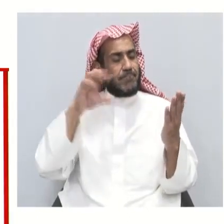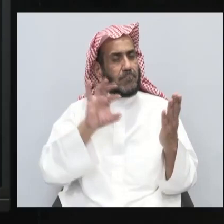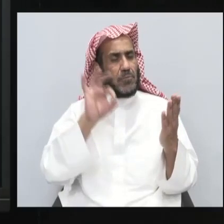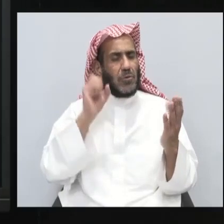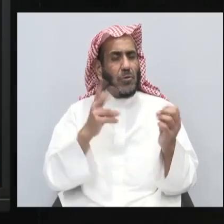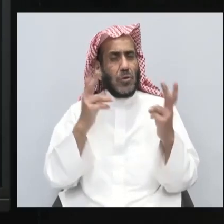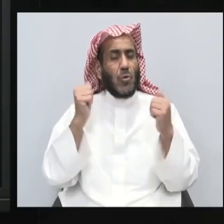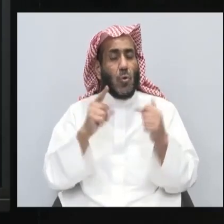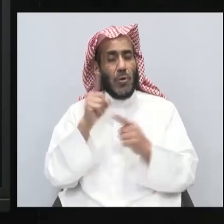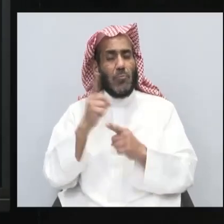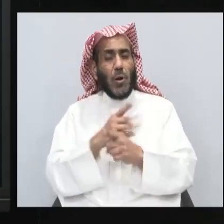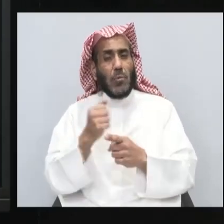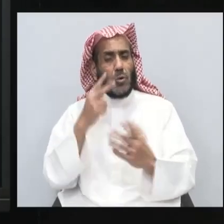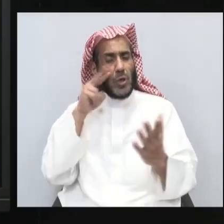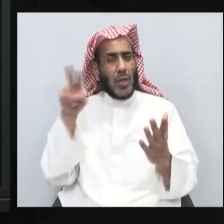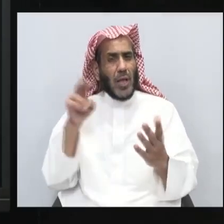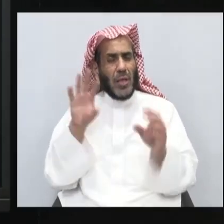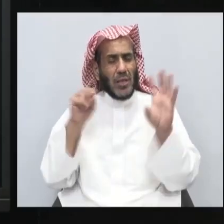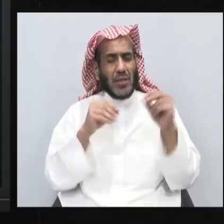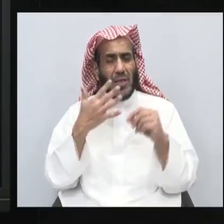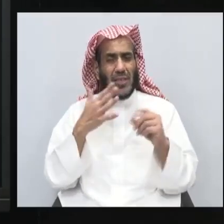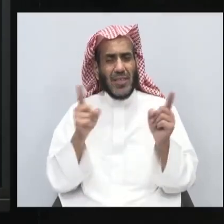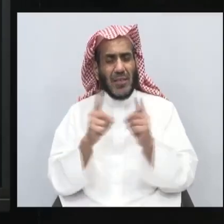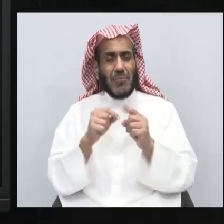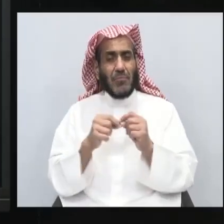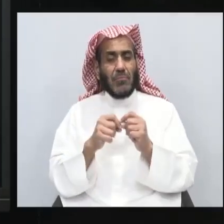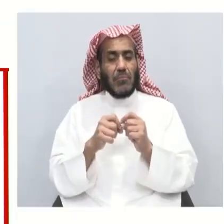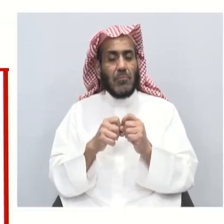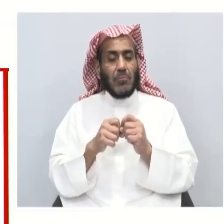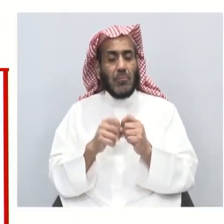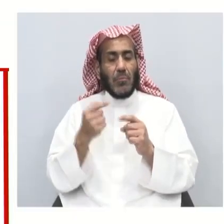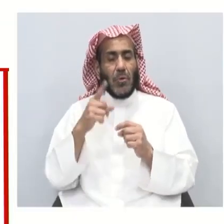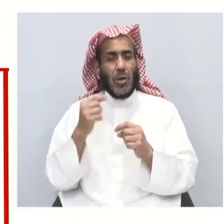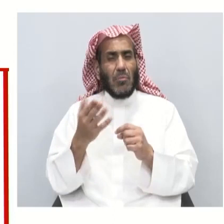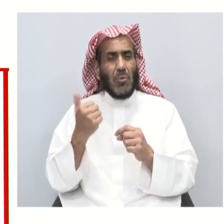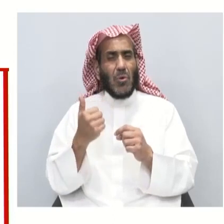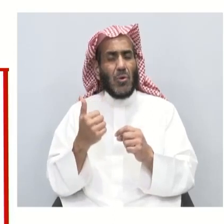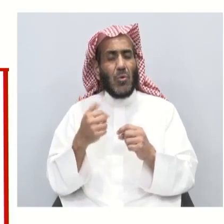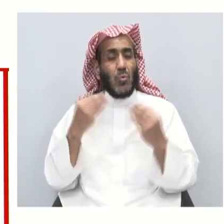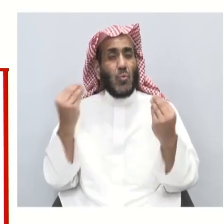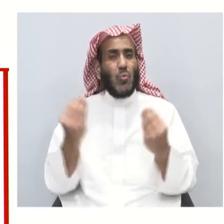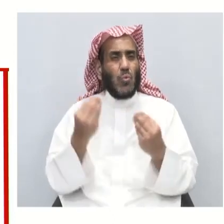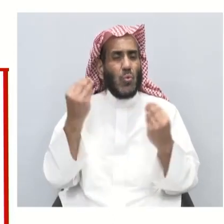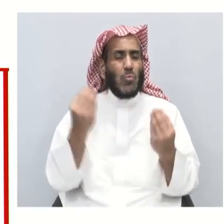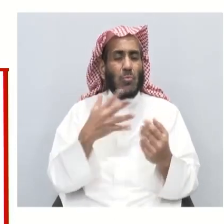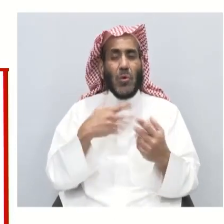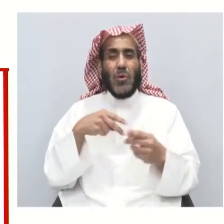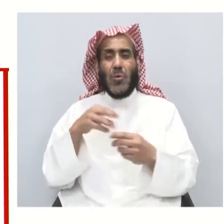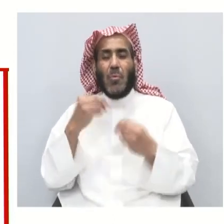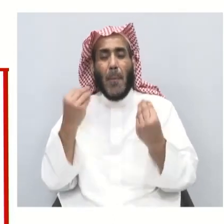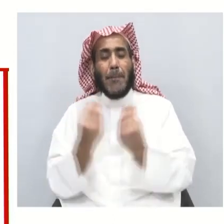استنتج أو استنتجي، شاهد هذه القصة القصيرة. حينما كنت تتمشى أو كنت تتمشين